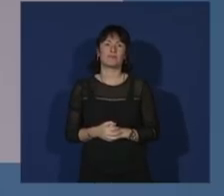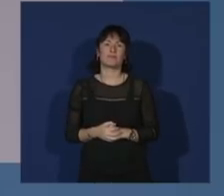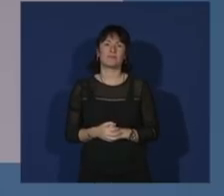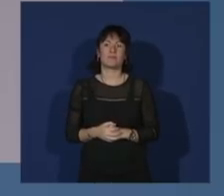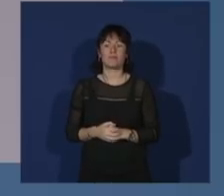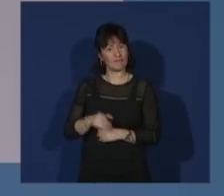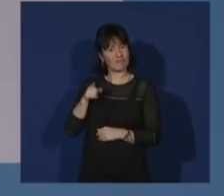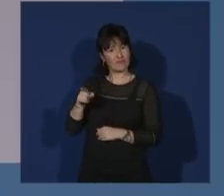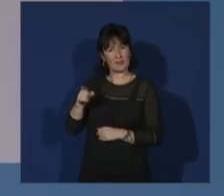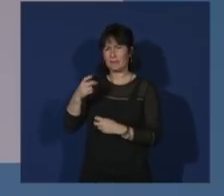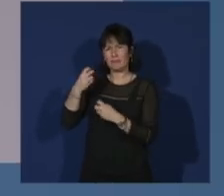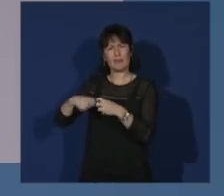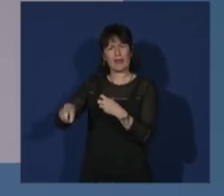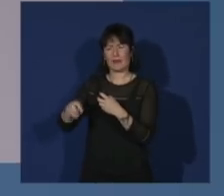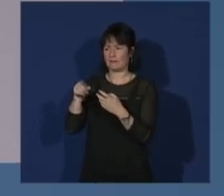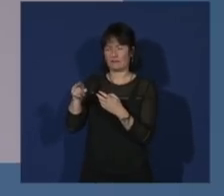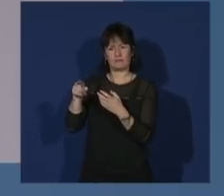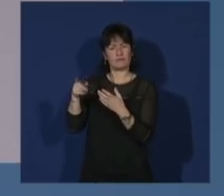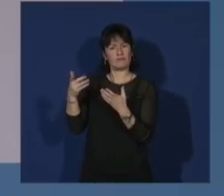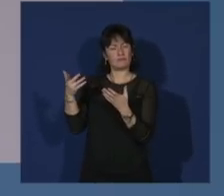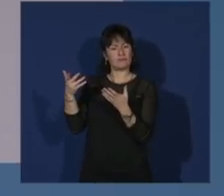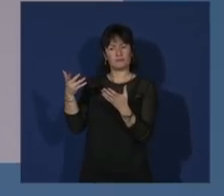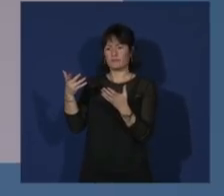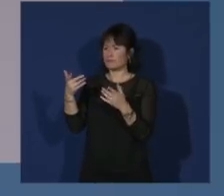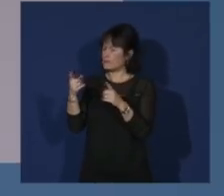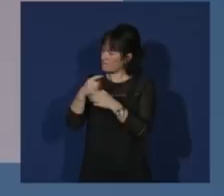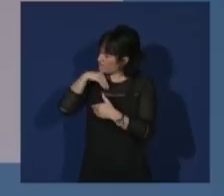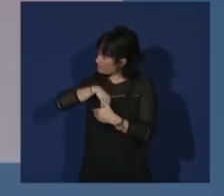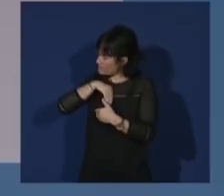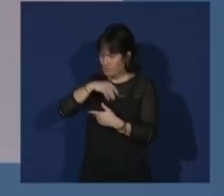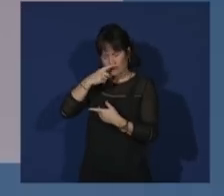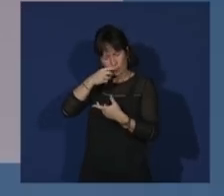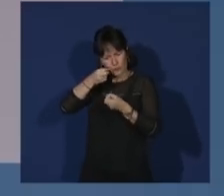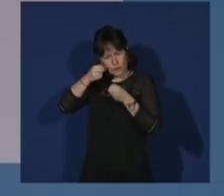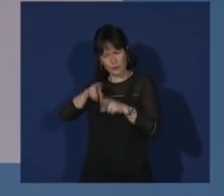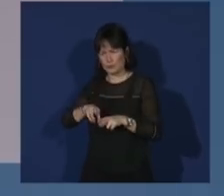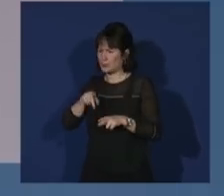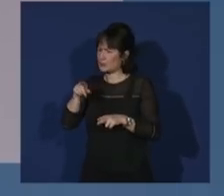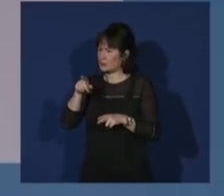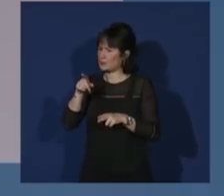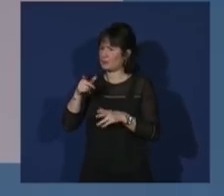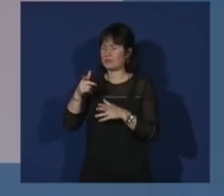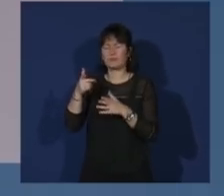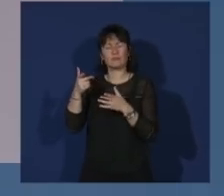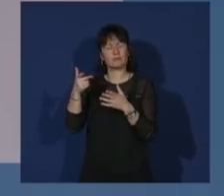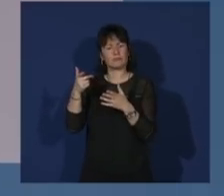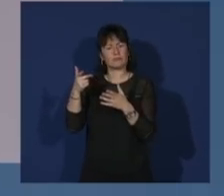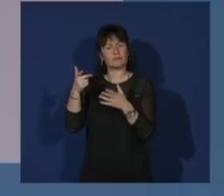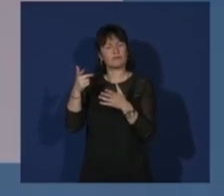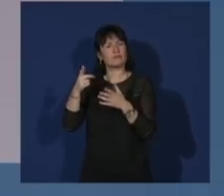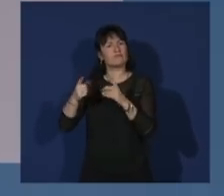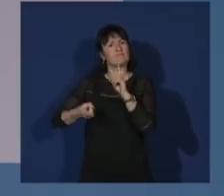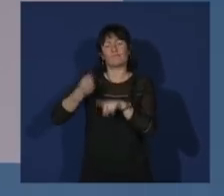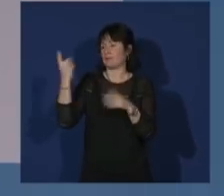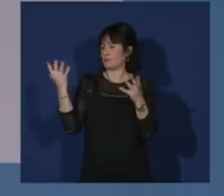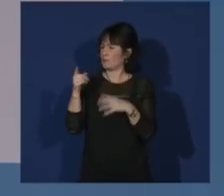Pierre, tu as placé tes convictions au-dessus de tout le reste. Tu as démontré, si cela en était encore